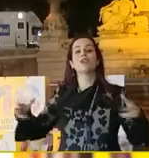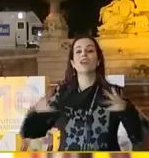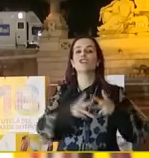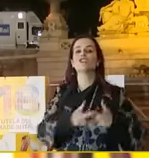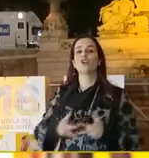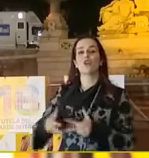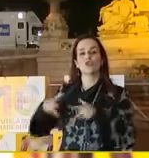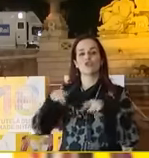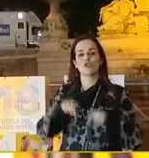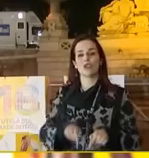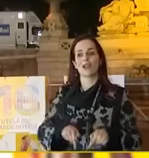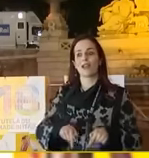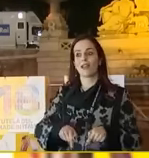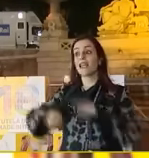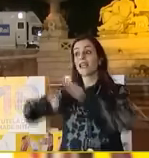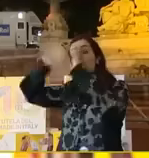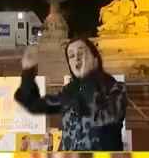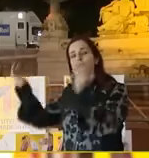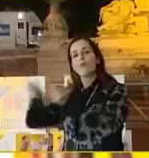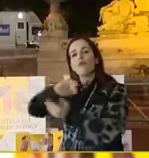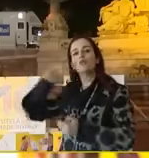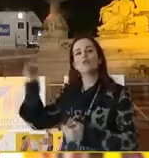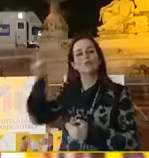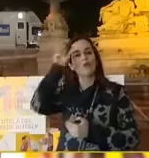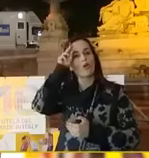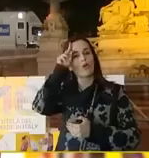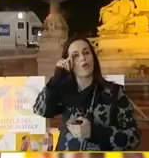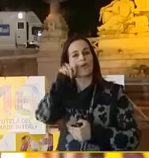conosciuta in tutto il mondo nello scorso secolo.